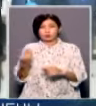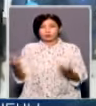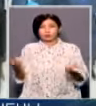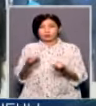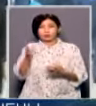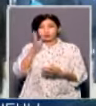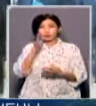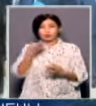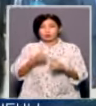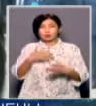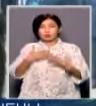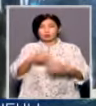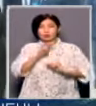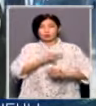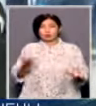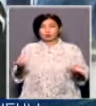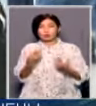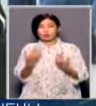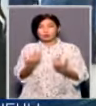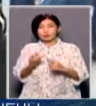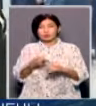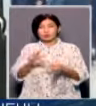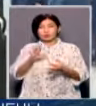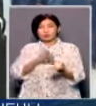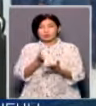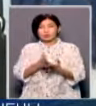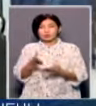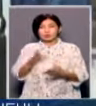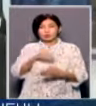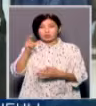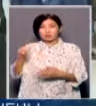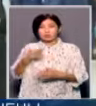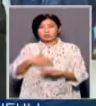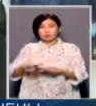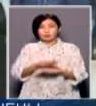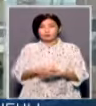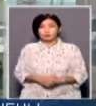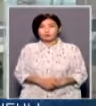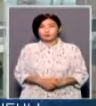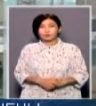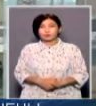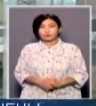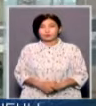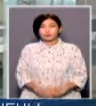нужна вода, воздух и работа. То есть ядром послания является граждане нашей страны.